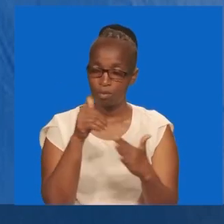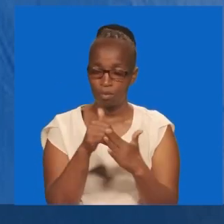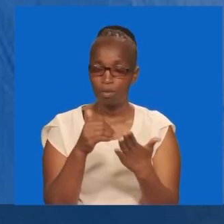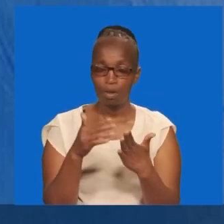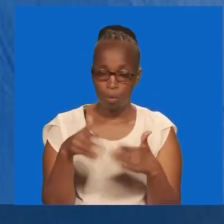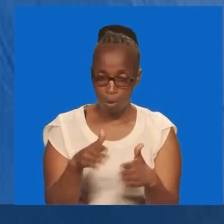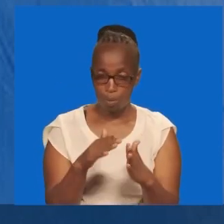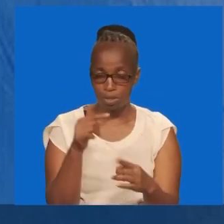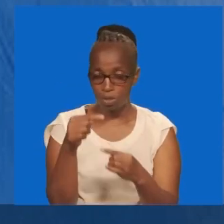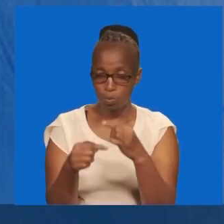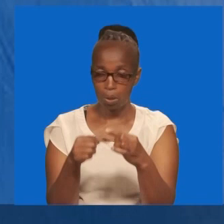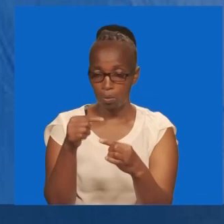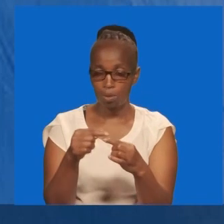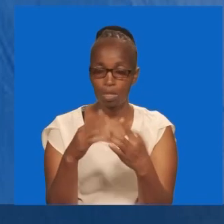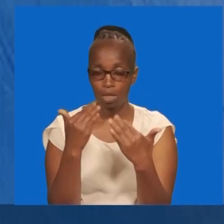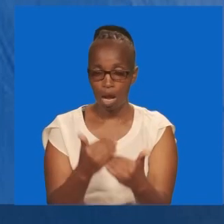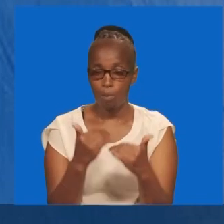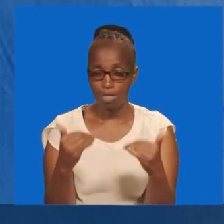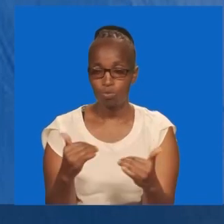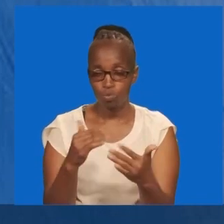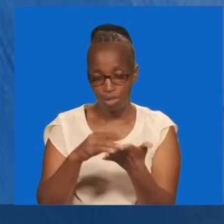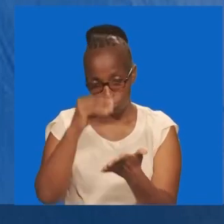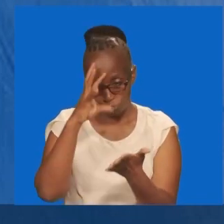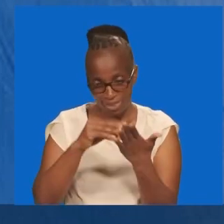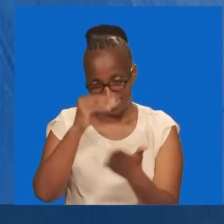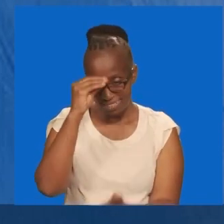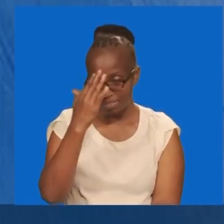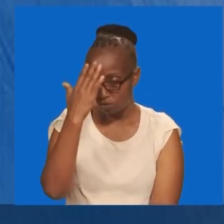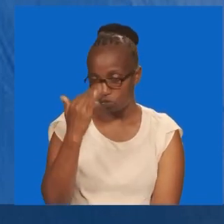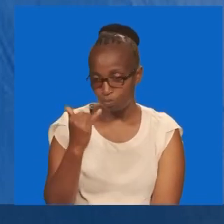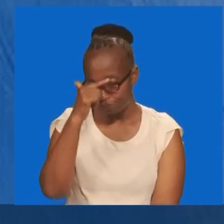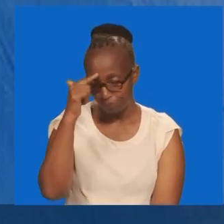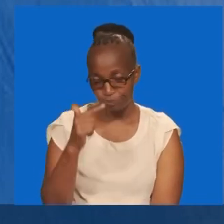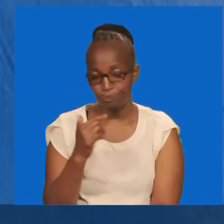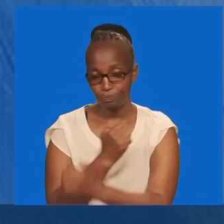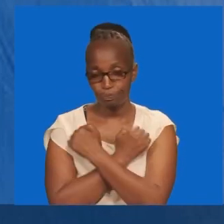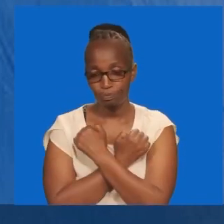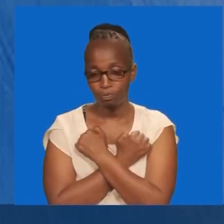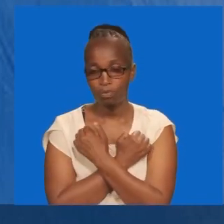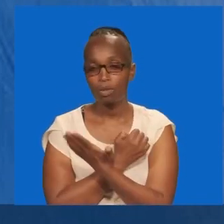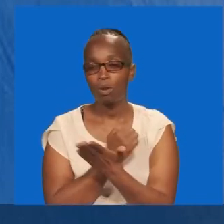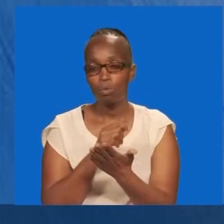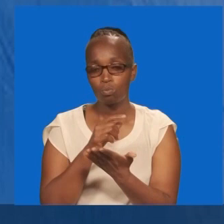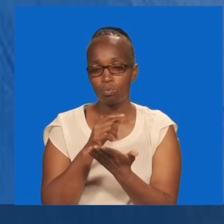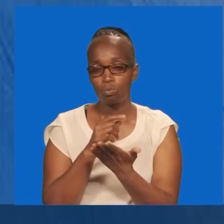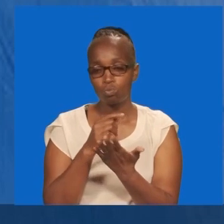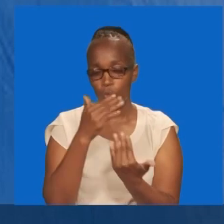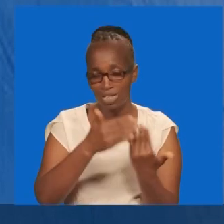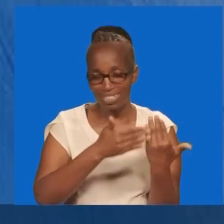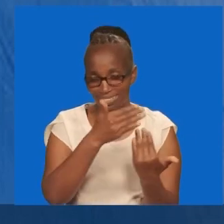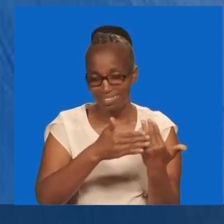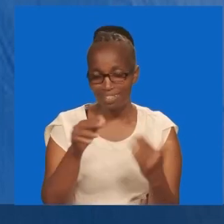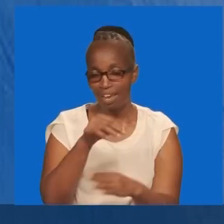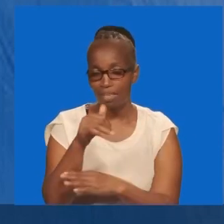nyumba zetu zitaendelea kwa ajili ya upendo, watoto wetu watasoma kwa ajili ya upendo, na tutaweza